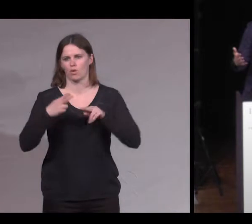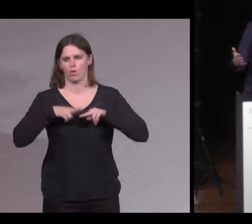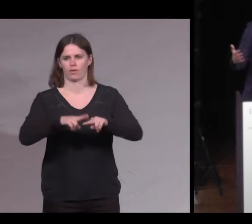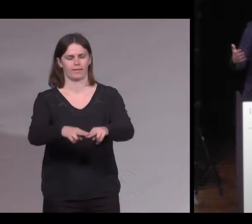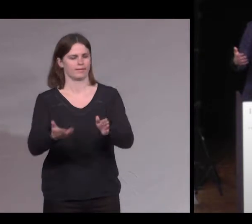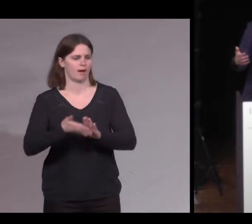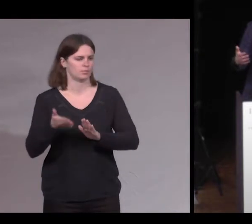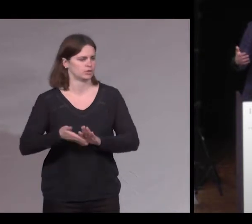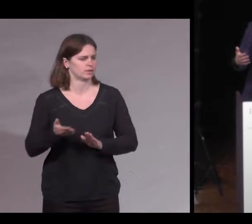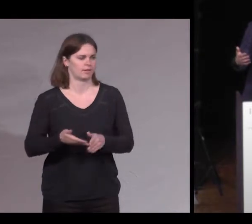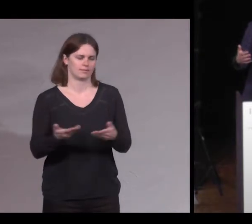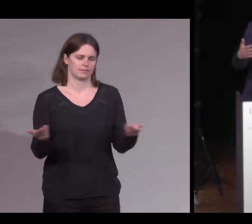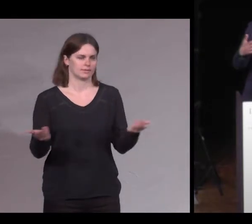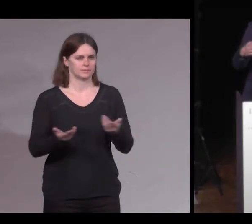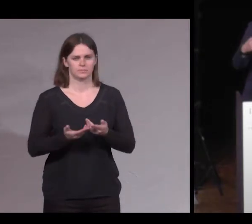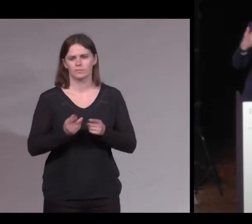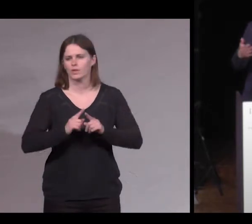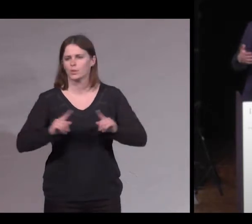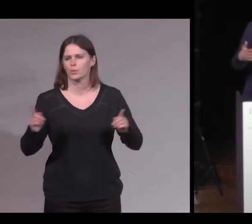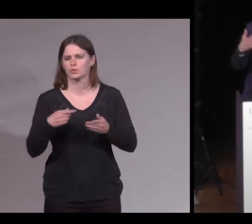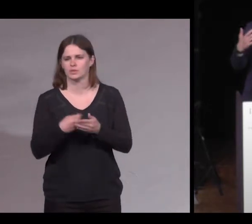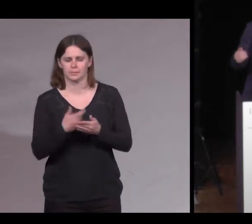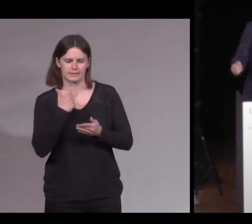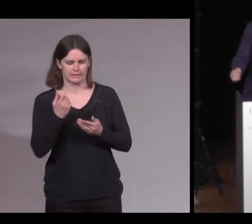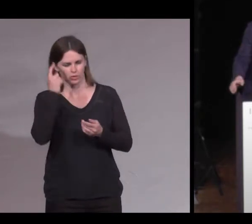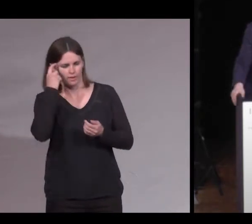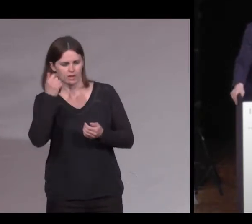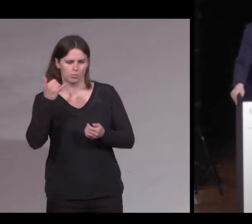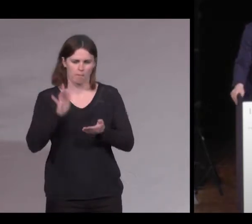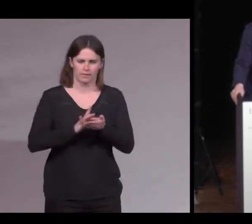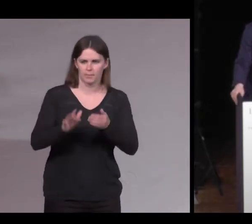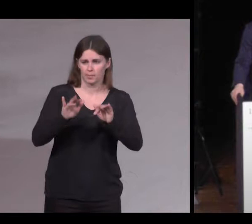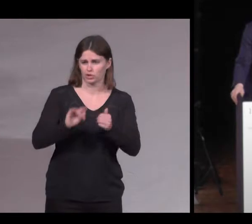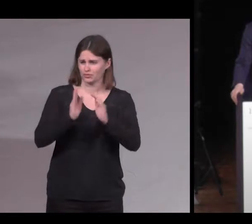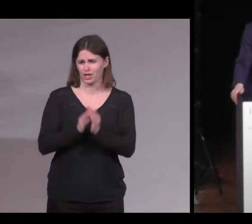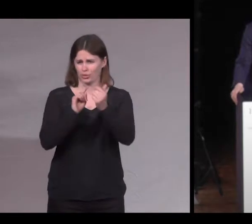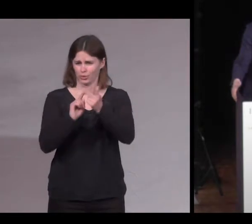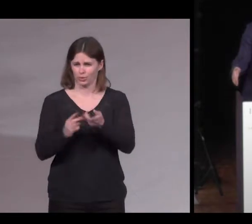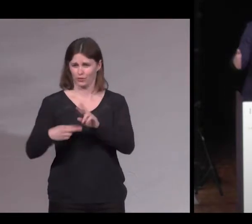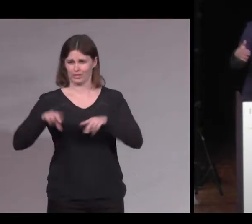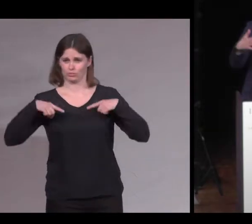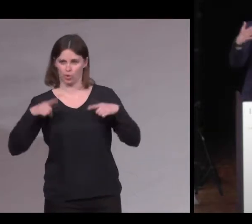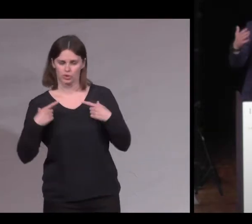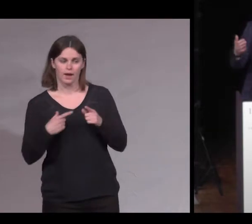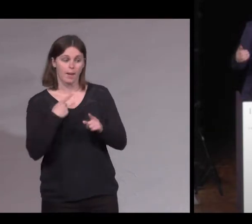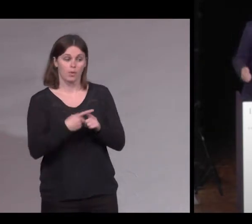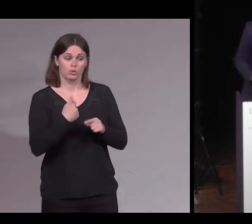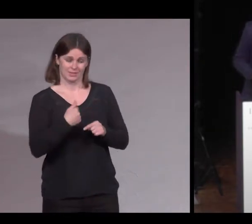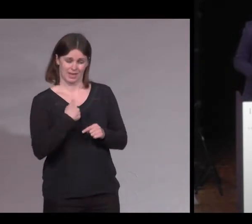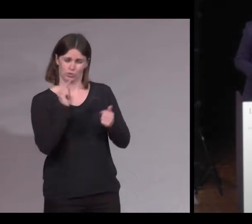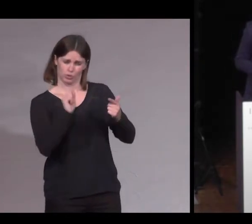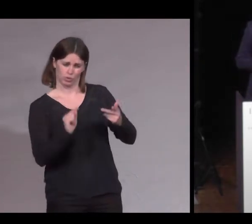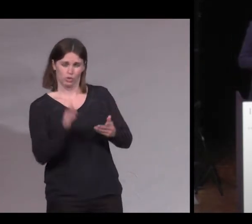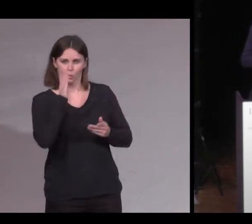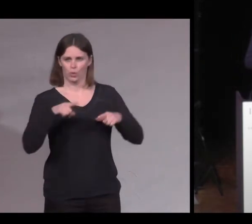Motivace zlepšuje princip pochopení, uchovávání informace. A zlepšuje to i aktivní spolupráci pacienta, což